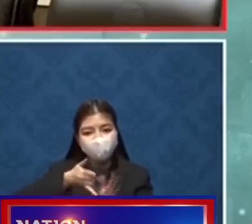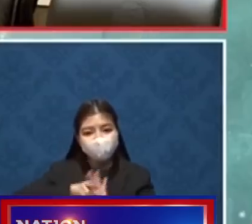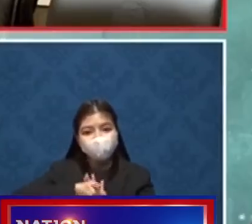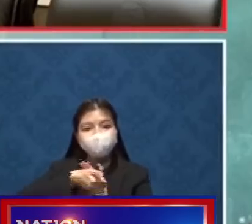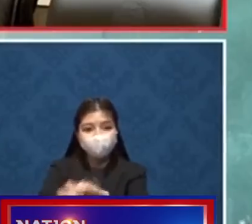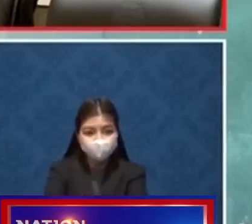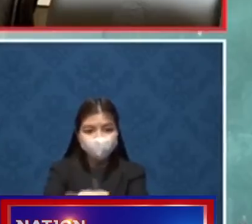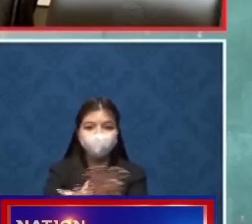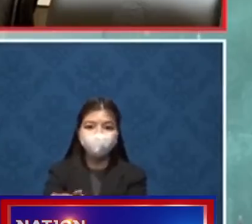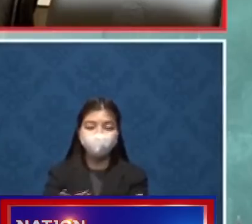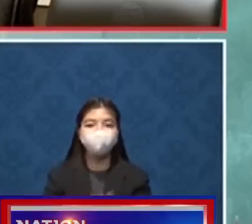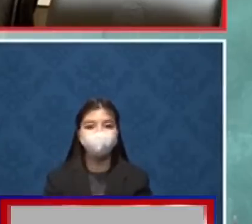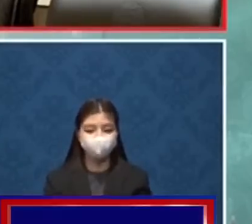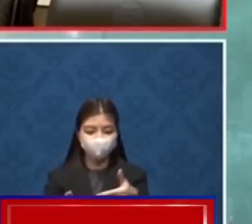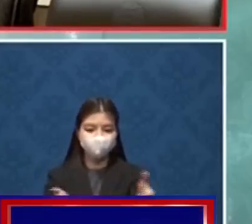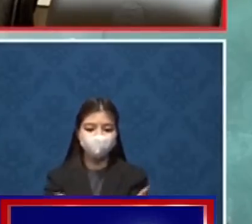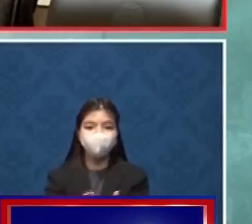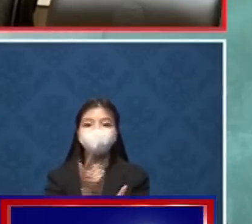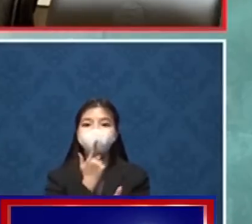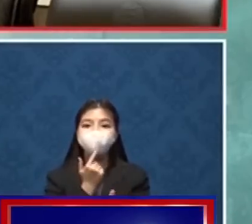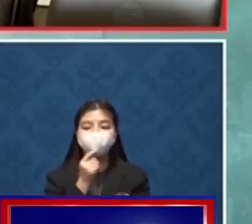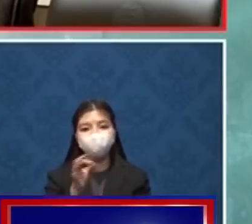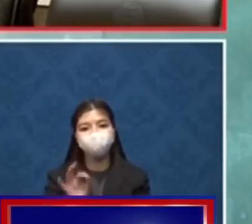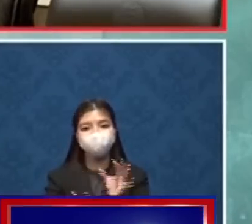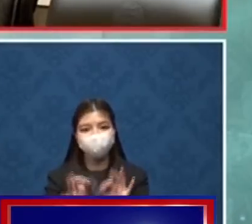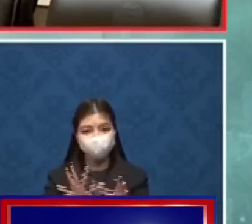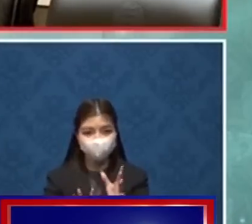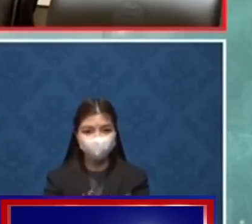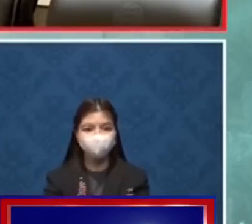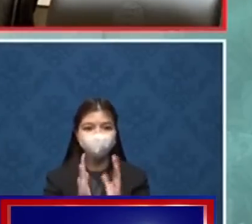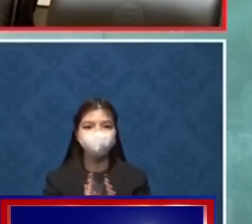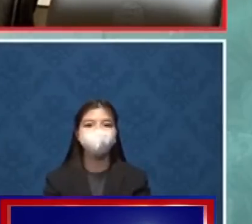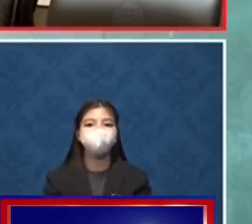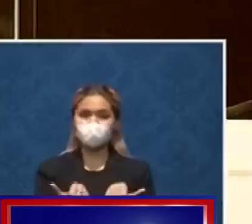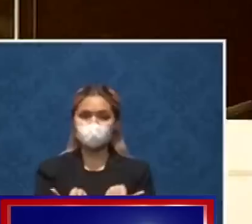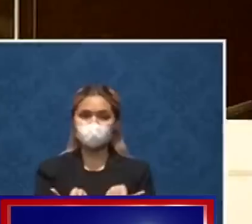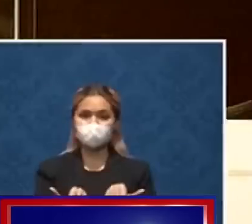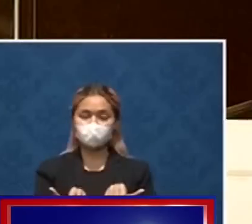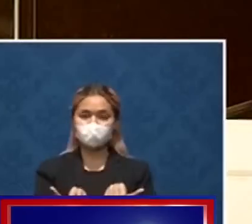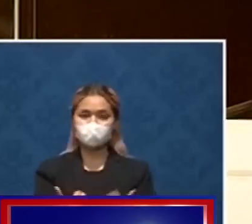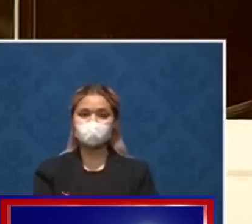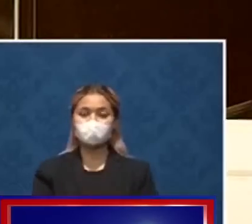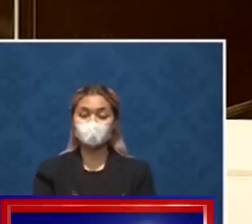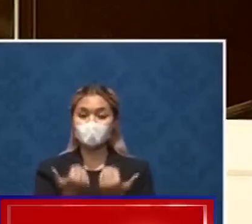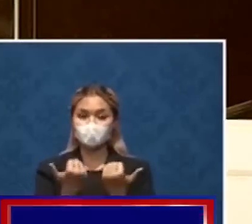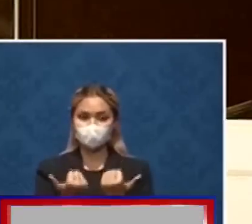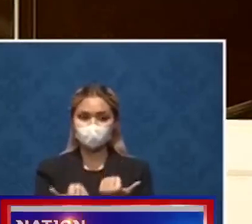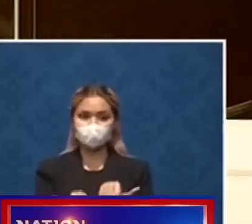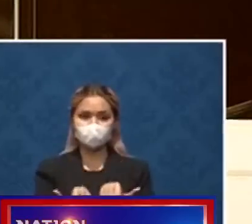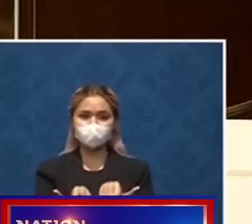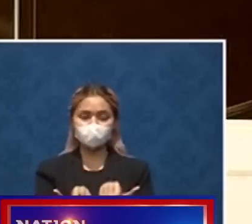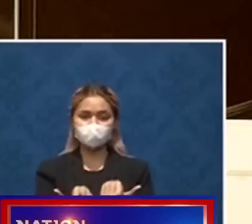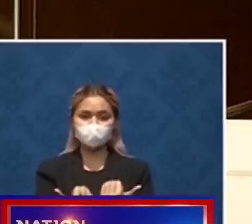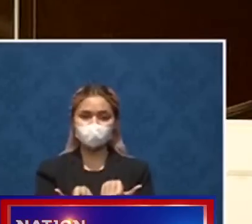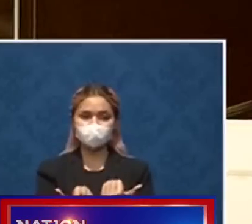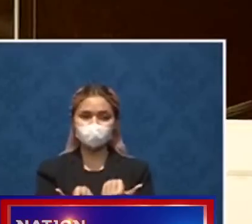การอภิปรายไม่ไว้วางใจนัดใหญ่ๆเนี่ยนะฮะก็จะมีการตั้งวอร์รูมนะฮะใคร